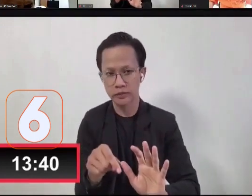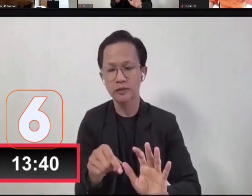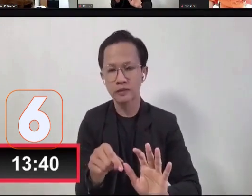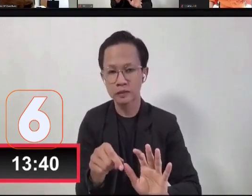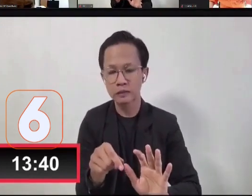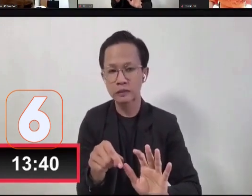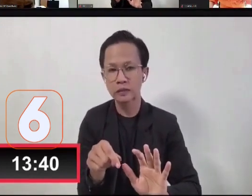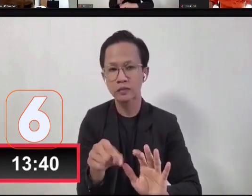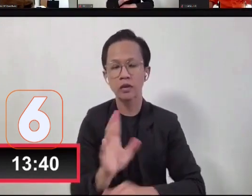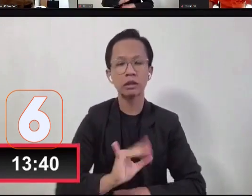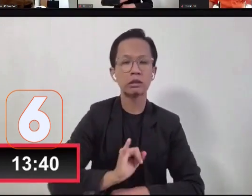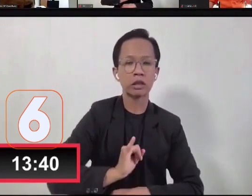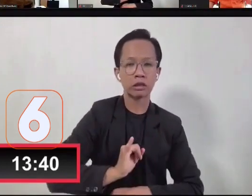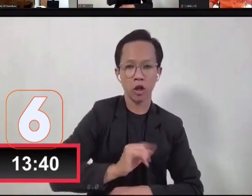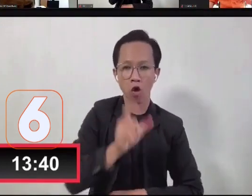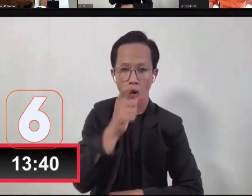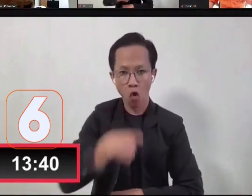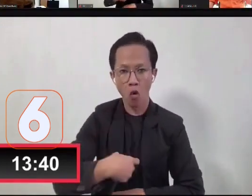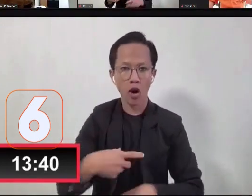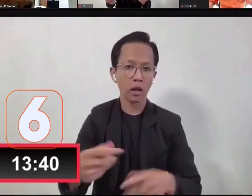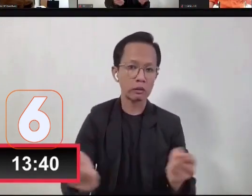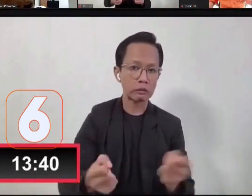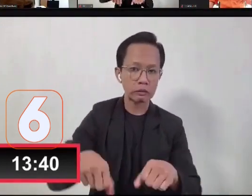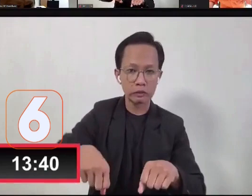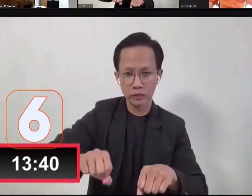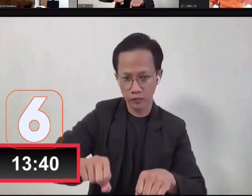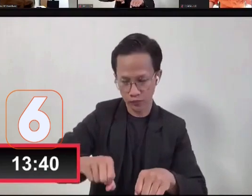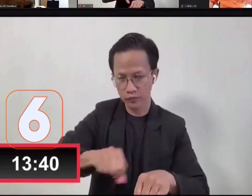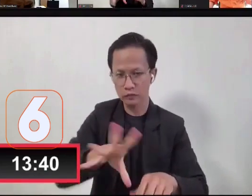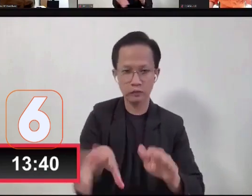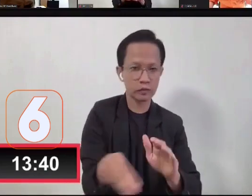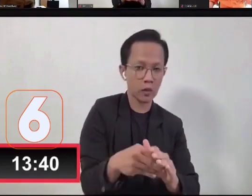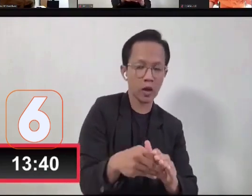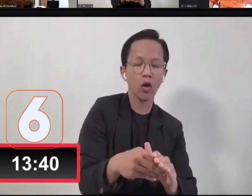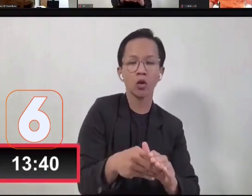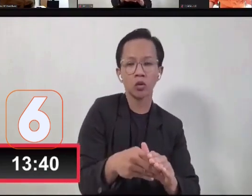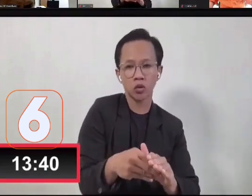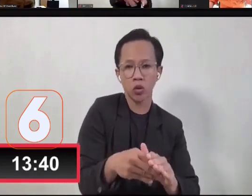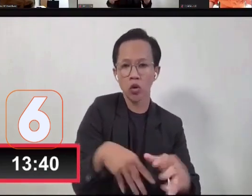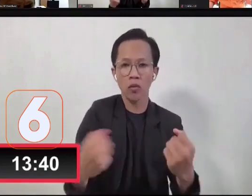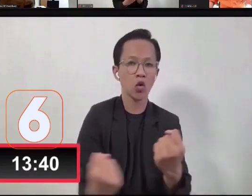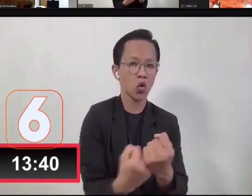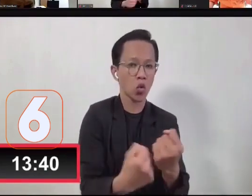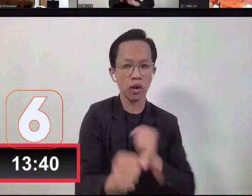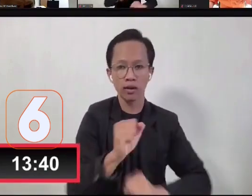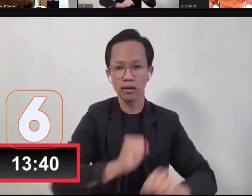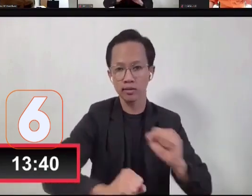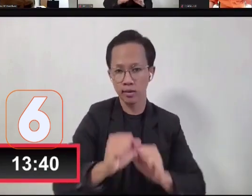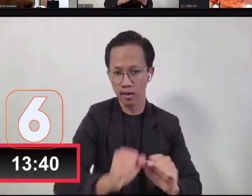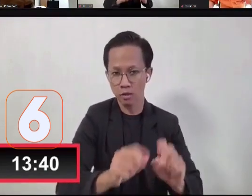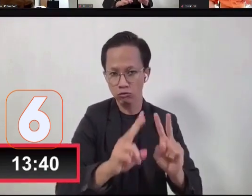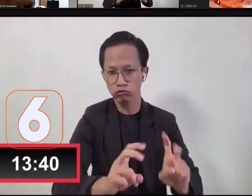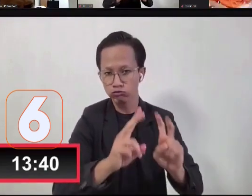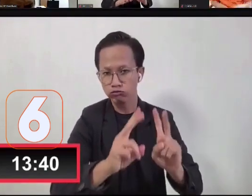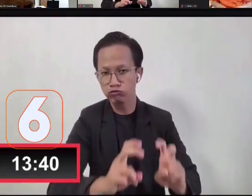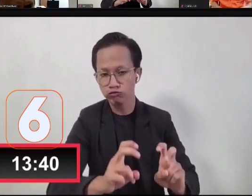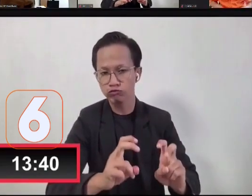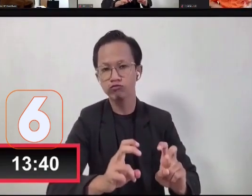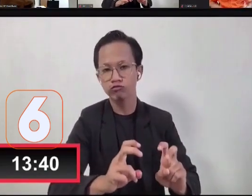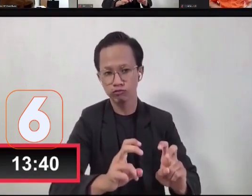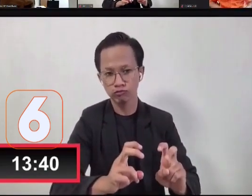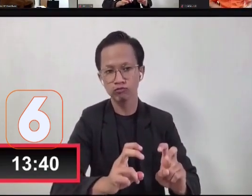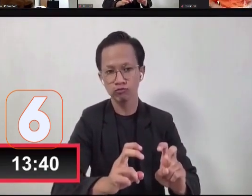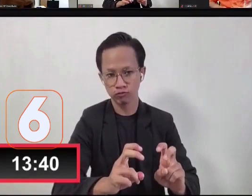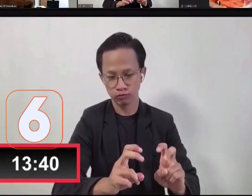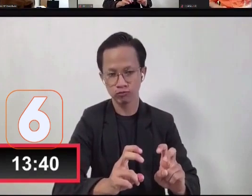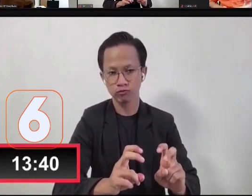lengkap pengemudi dan data pada registrasi pengemudi yang dapat digunakan untuk mendukung kegiatan pendidikan penyelidikan penyidikan dan identifikasi